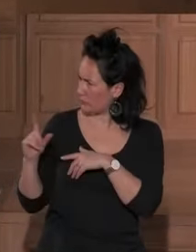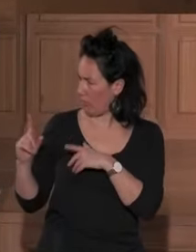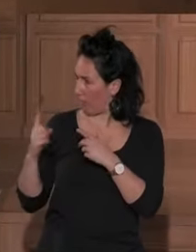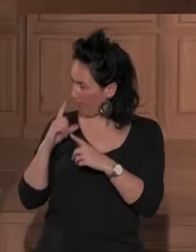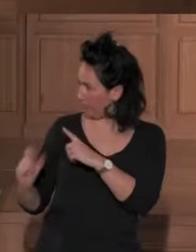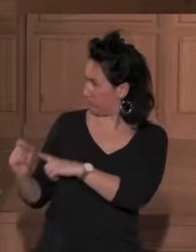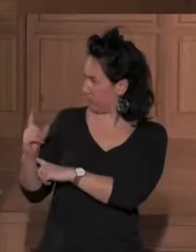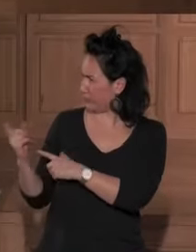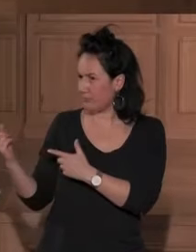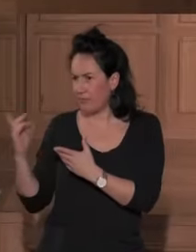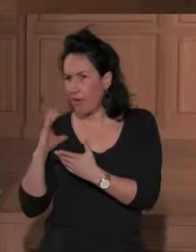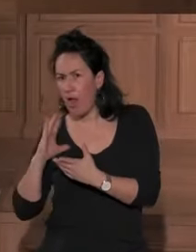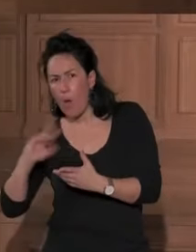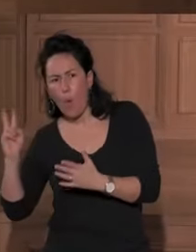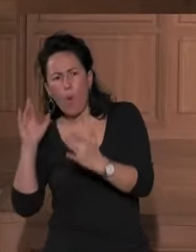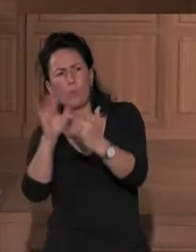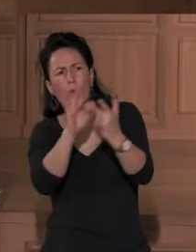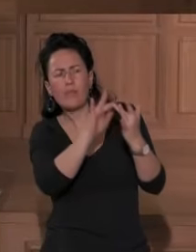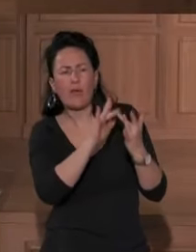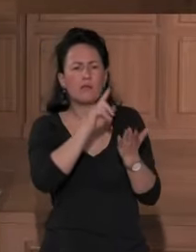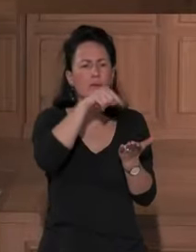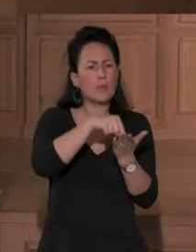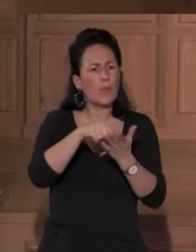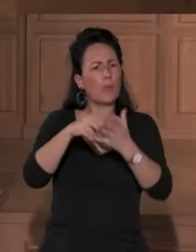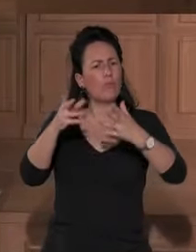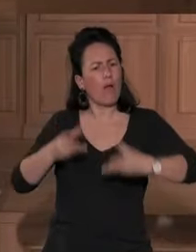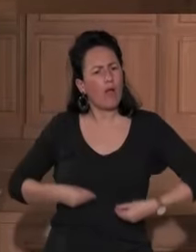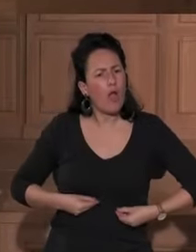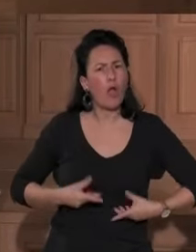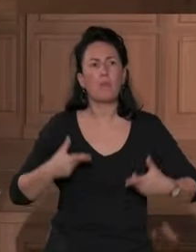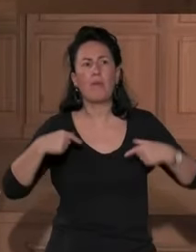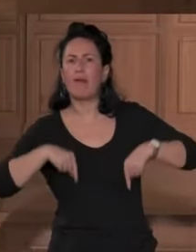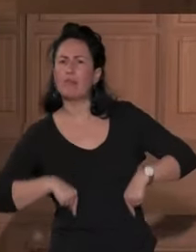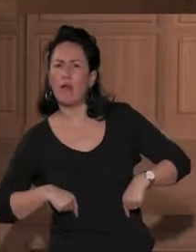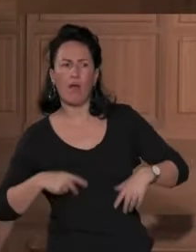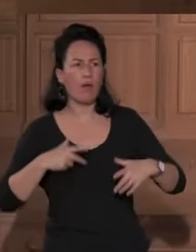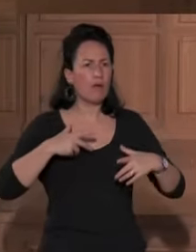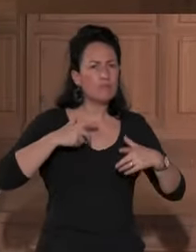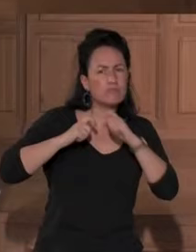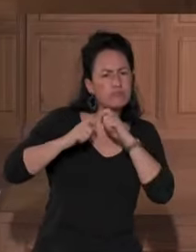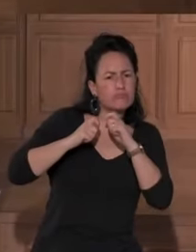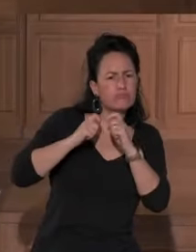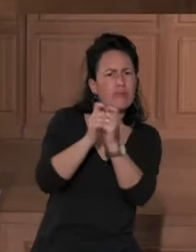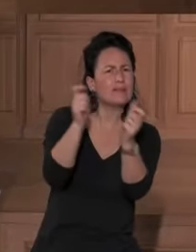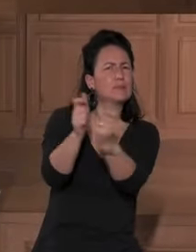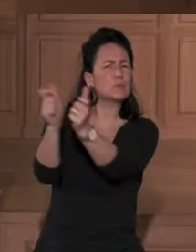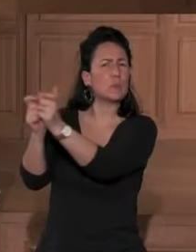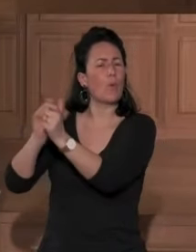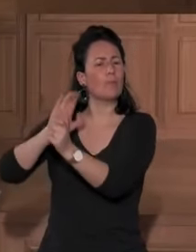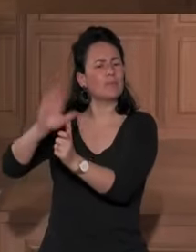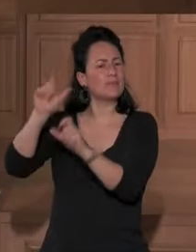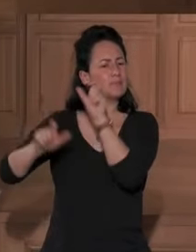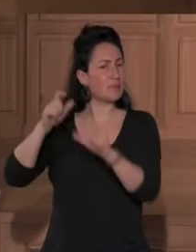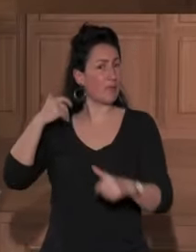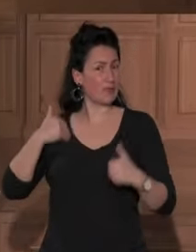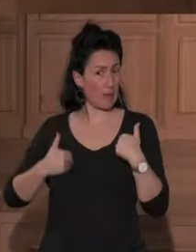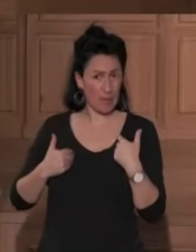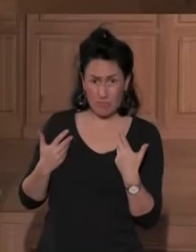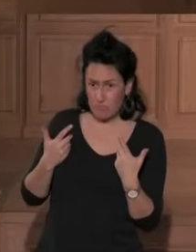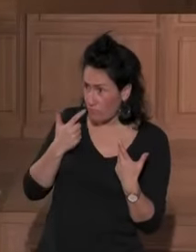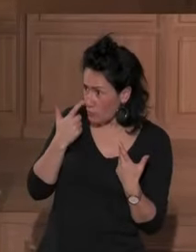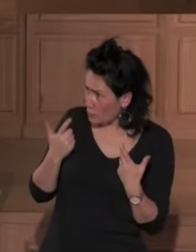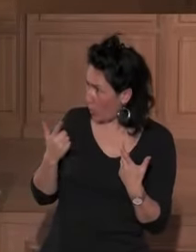contact avez-vous avec d'autres lieux d'accueil, d'État ou autres? Quel dialogue avec les autres institutions pour personnes handicapées? Êtes-vous